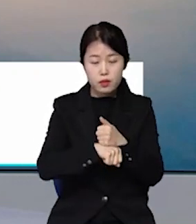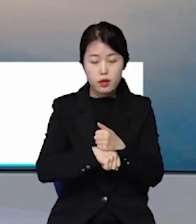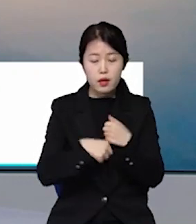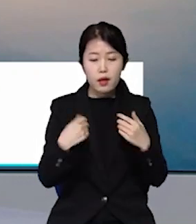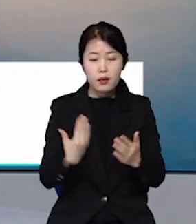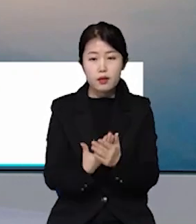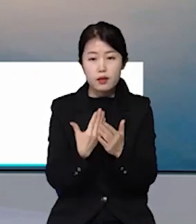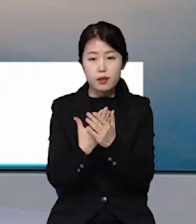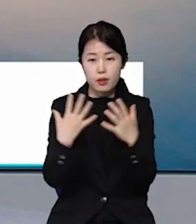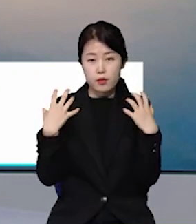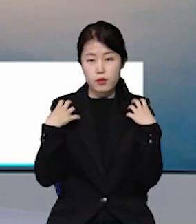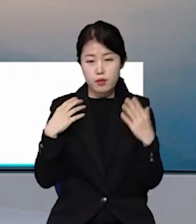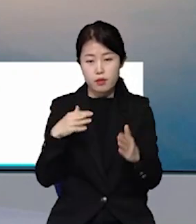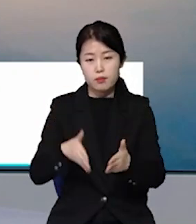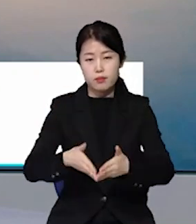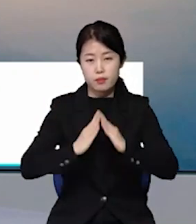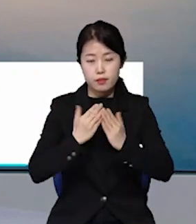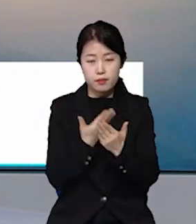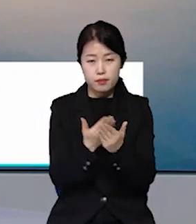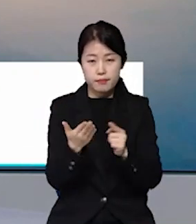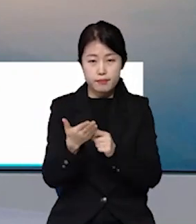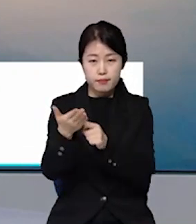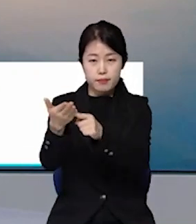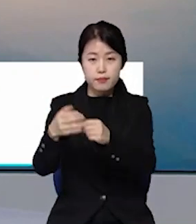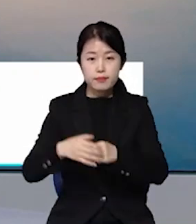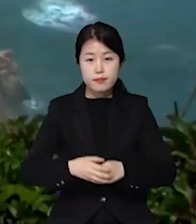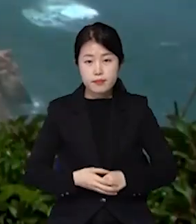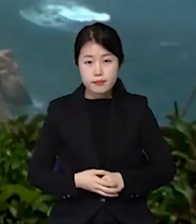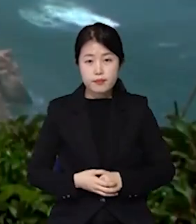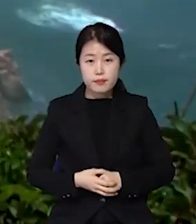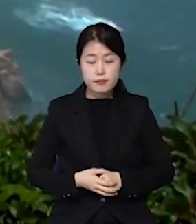제안했습니다. 이계혁 기자가 보도합니다.